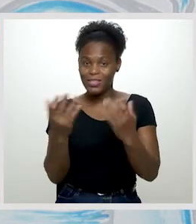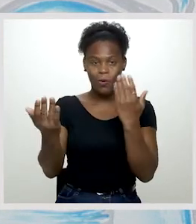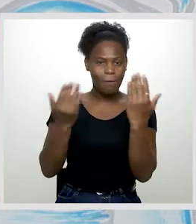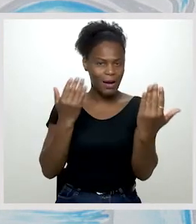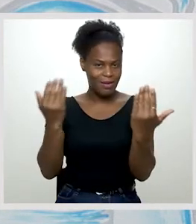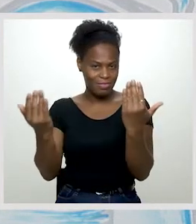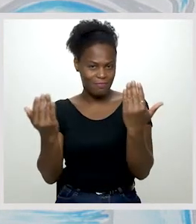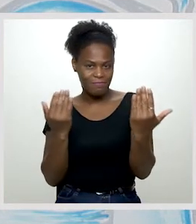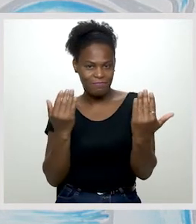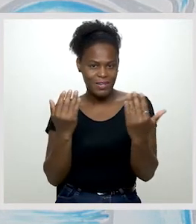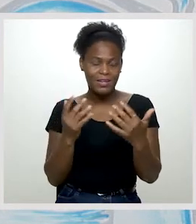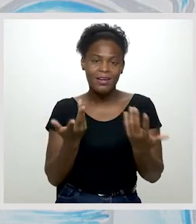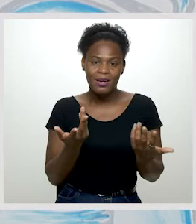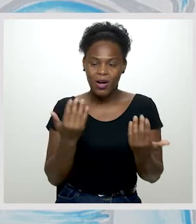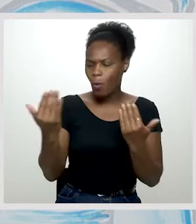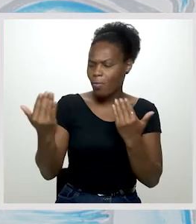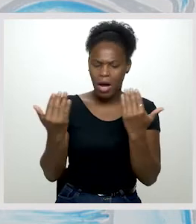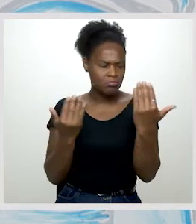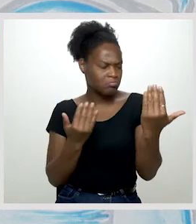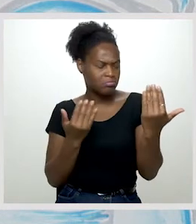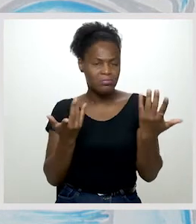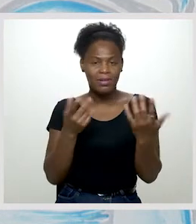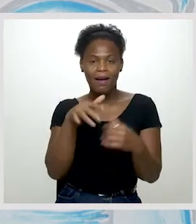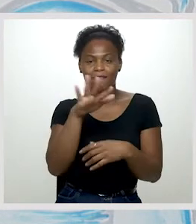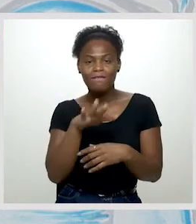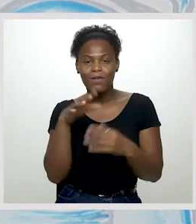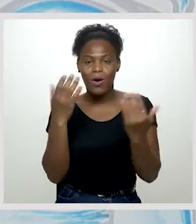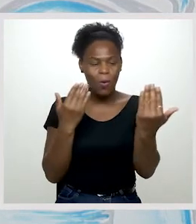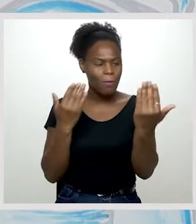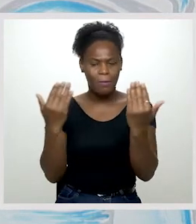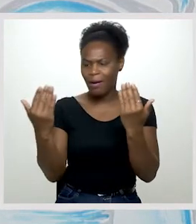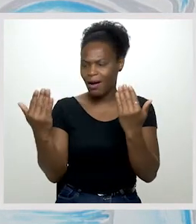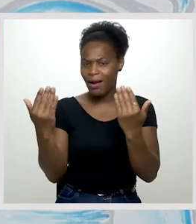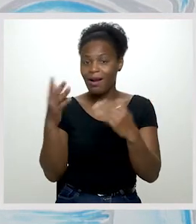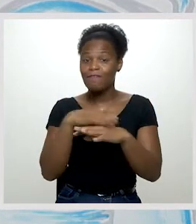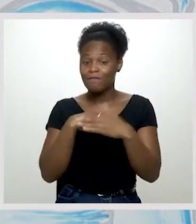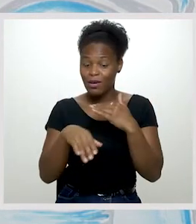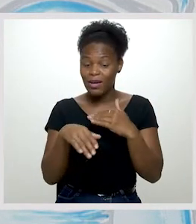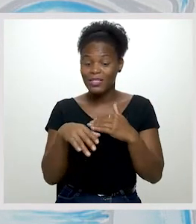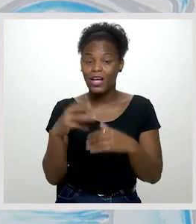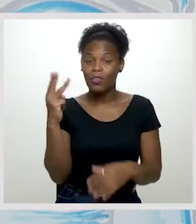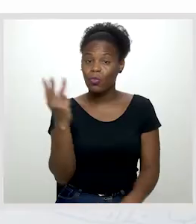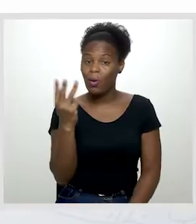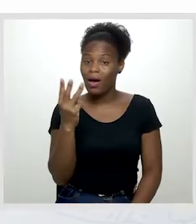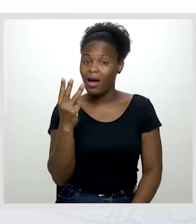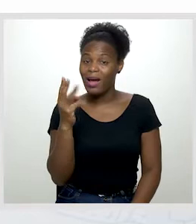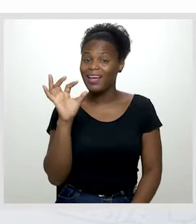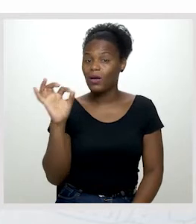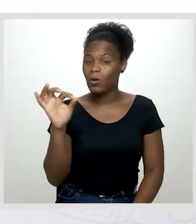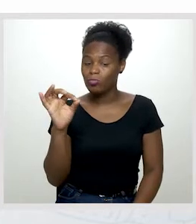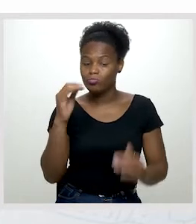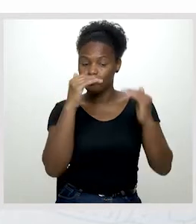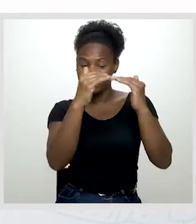comparatives. OK? Et le comparatif, il se fait en 3 degrés. On a